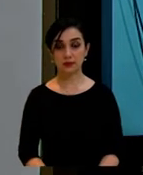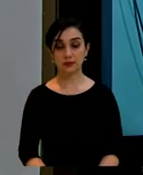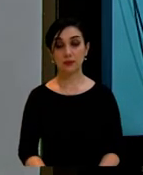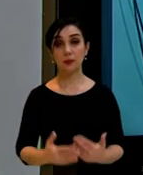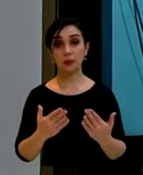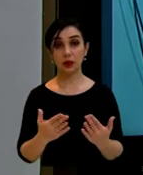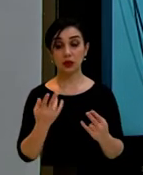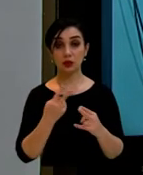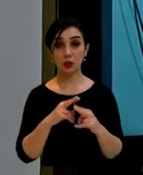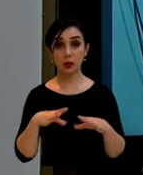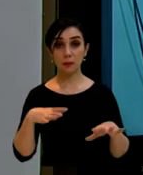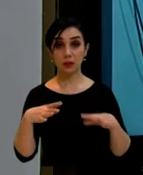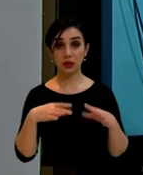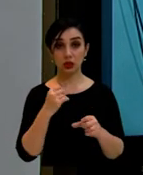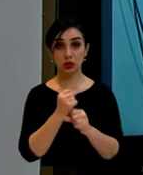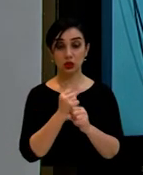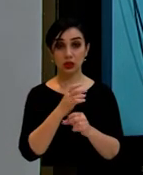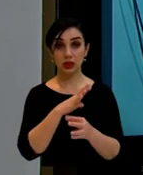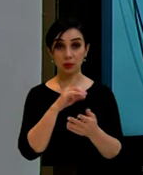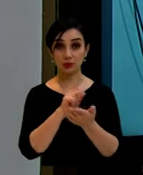Mana endi mashqlar ishlab bo'ldik.